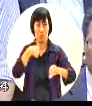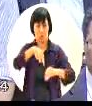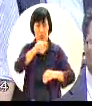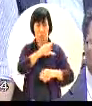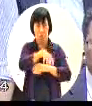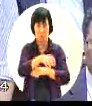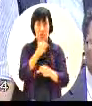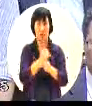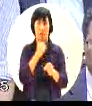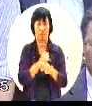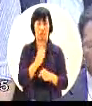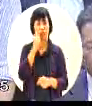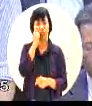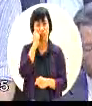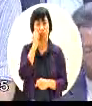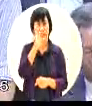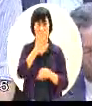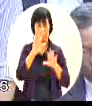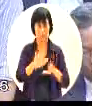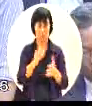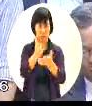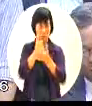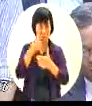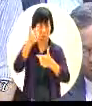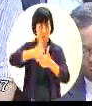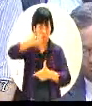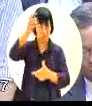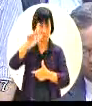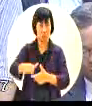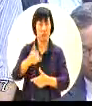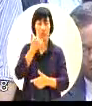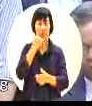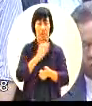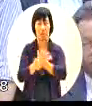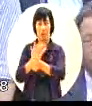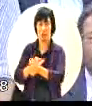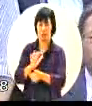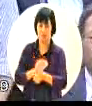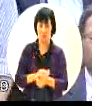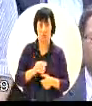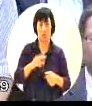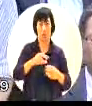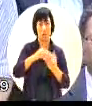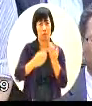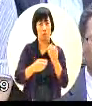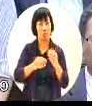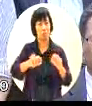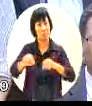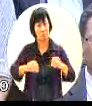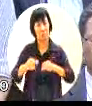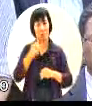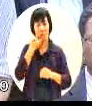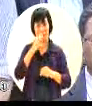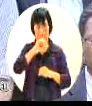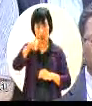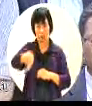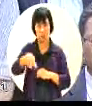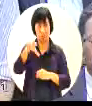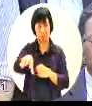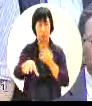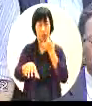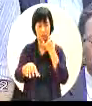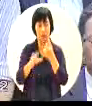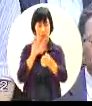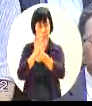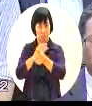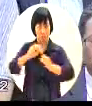一挂困难。所以咱即摆经有请建筑师来甲咱做咱这个先期规划，希望讲将来咱是毋是我都甲这个所在，咱阁做较